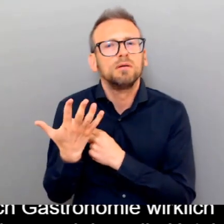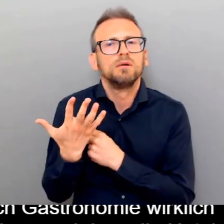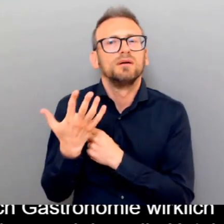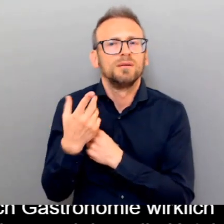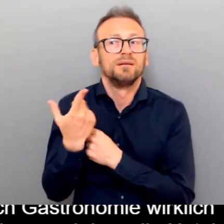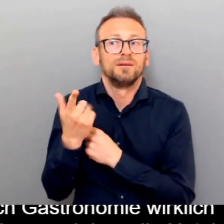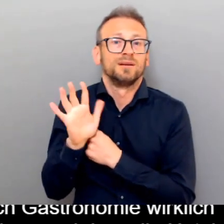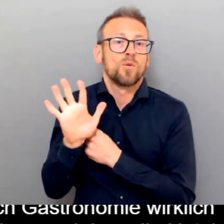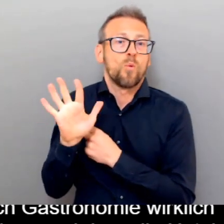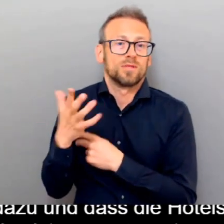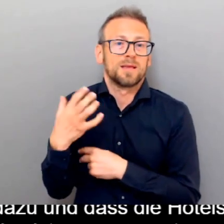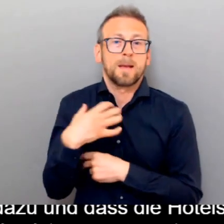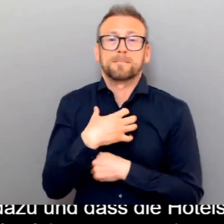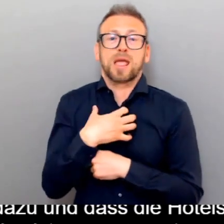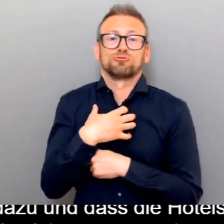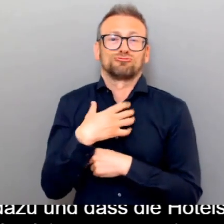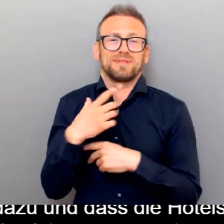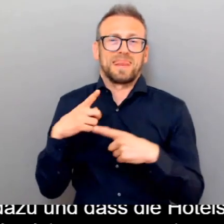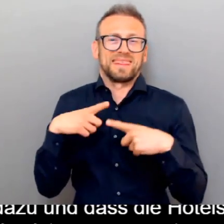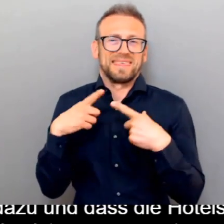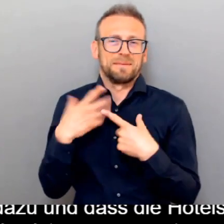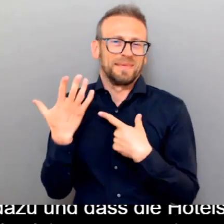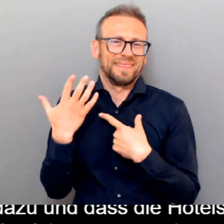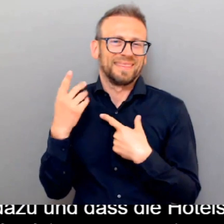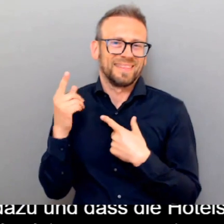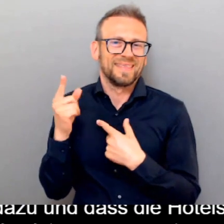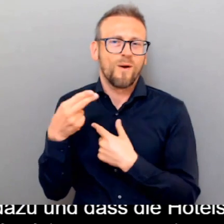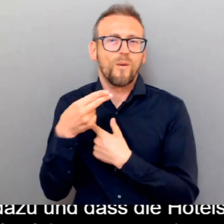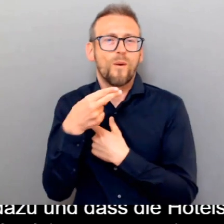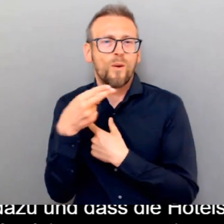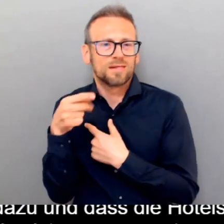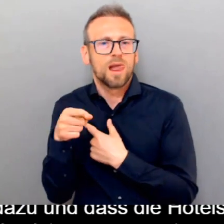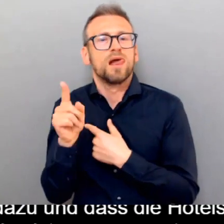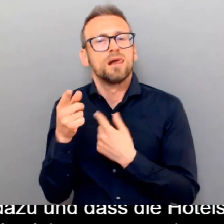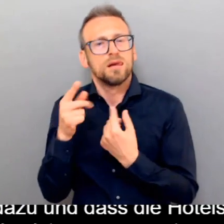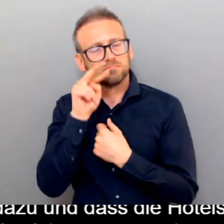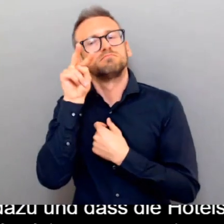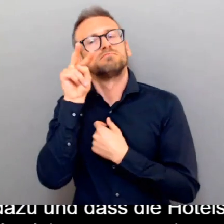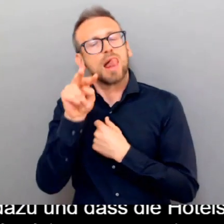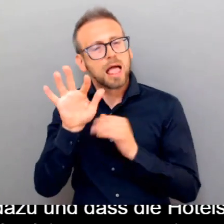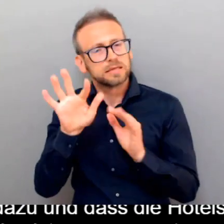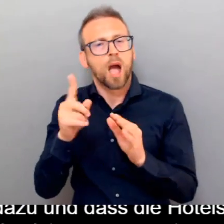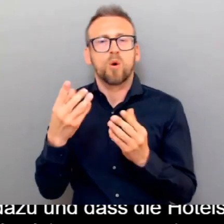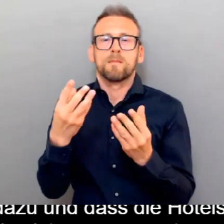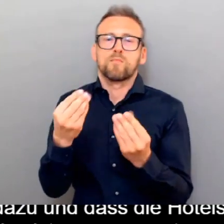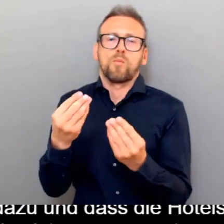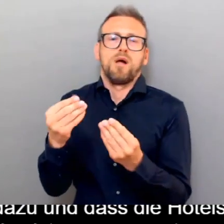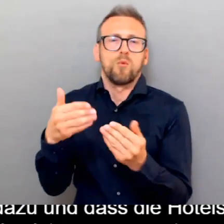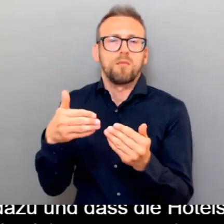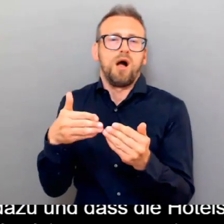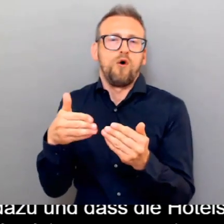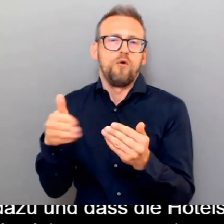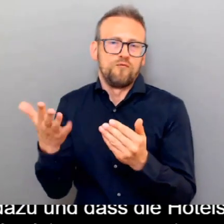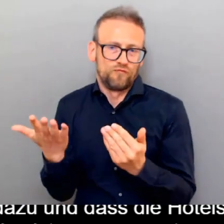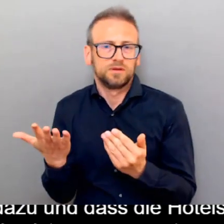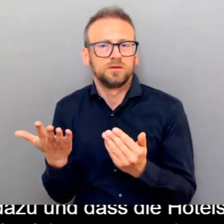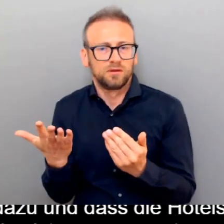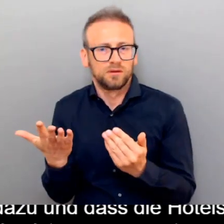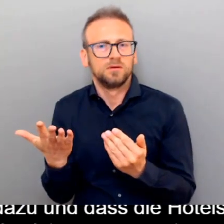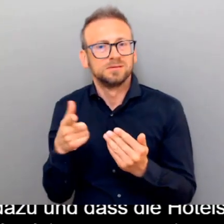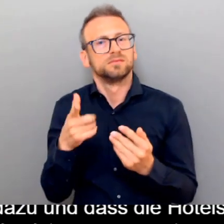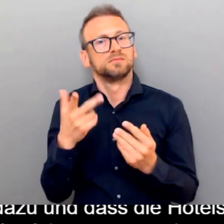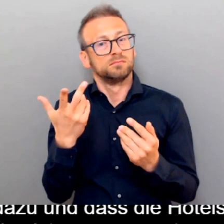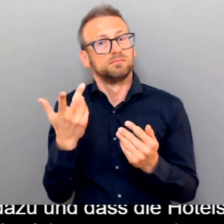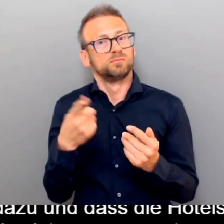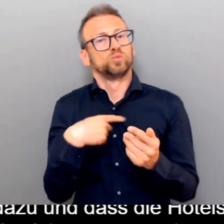überlegen, was noch notwendig ist, dann bleibt es natürlich weiterhin auch gut vorbereitet zu sein im